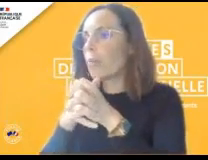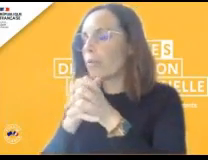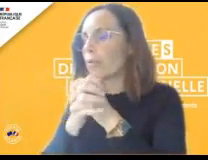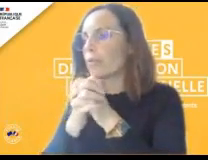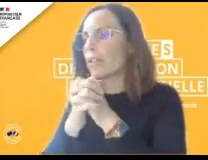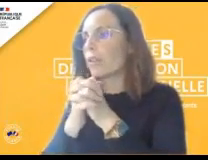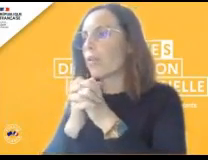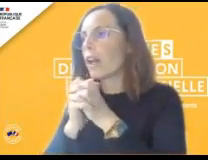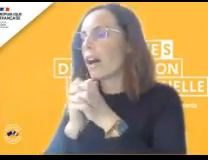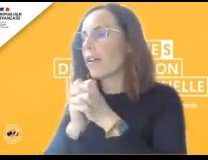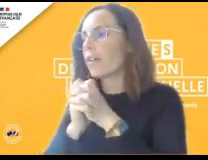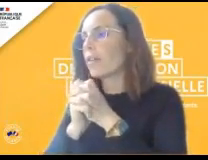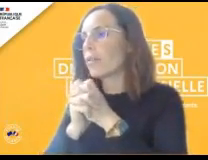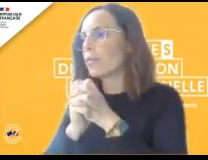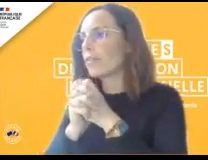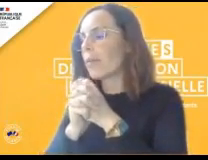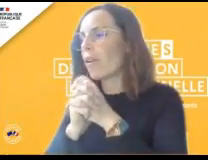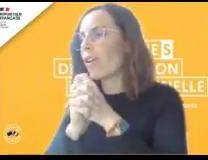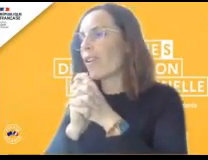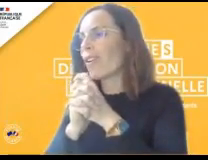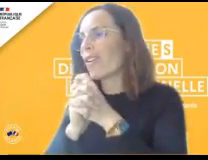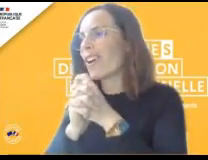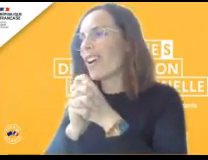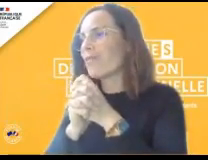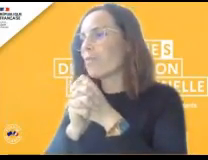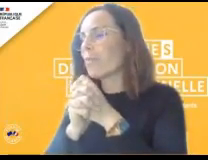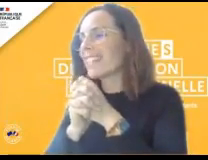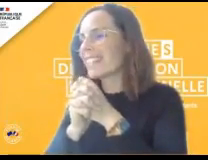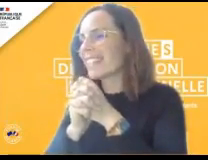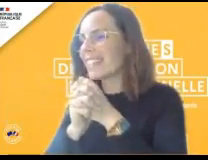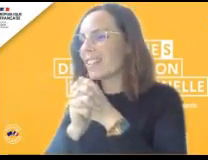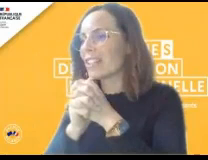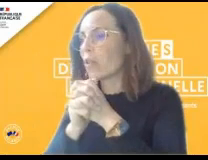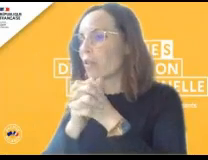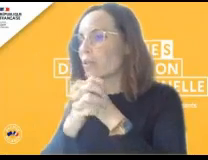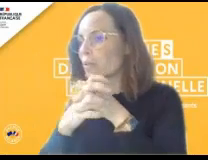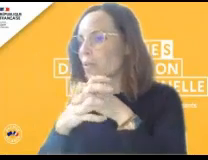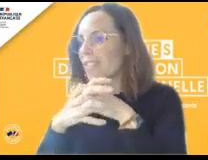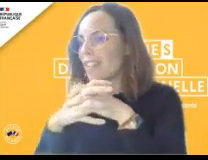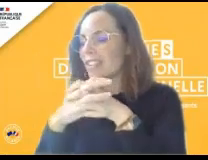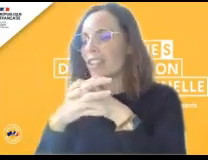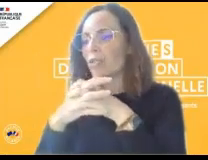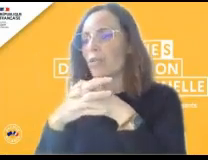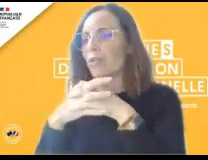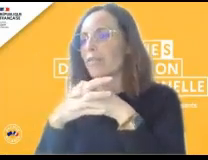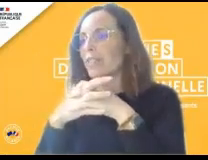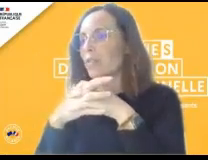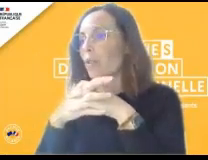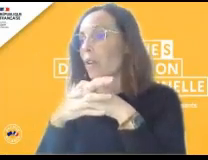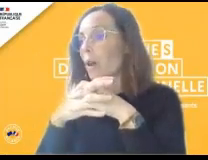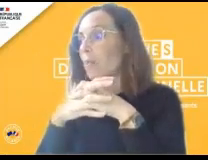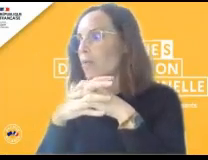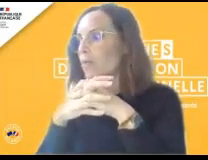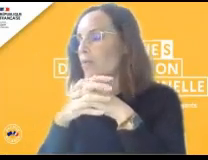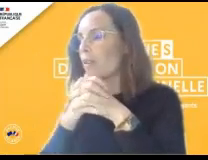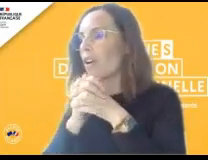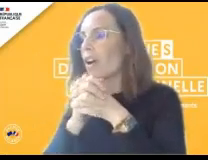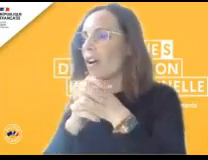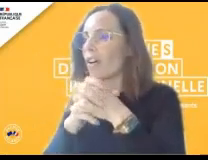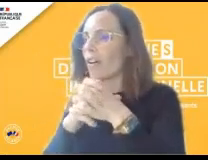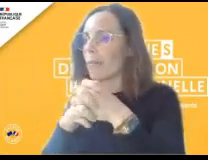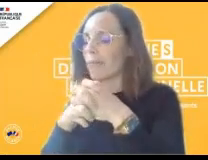sachant qu'on peut, dans ce cadre-là, notamment vous prescrire des conventions de stage. C'est quelque chose qu'on invite